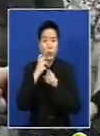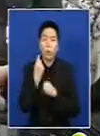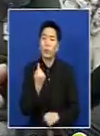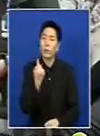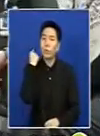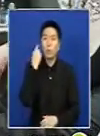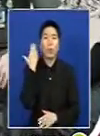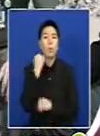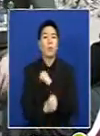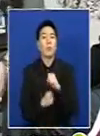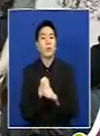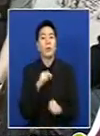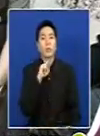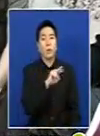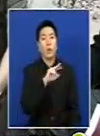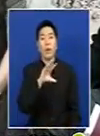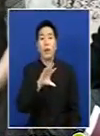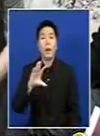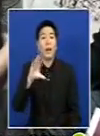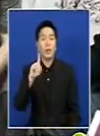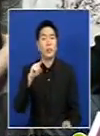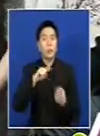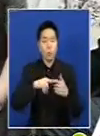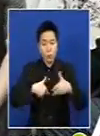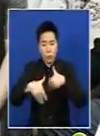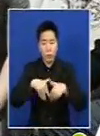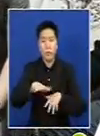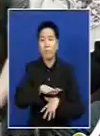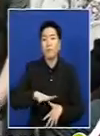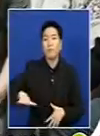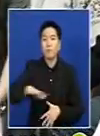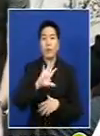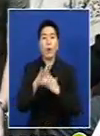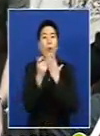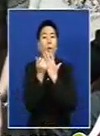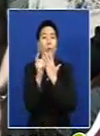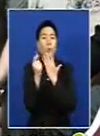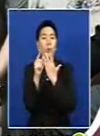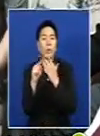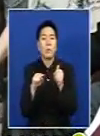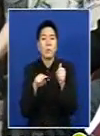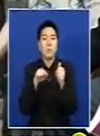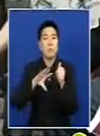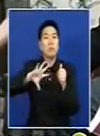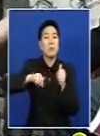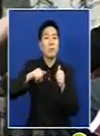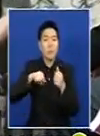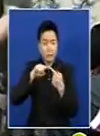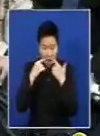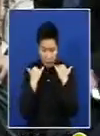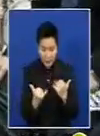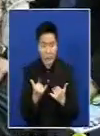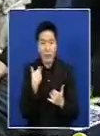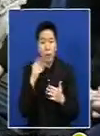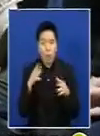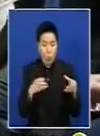กิดขึ้นตั้งแต่ปี2551ที่สวนสาธารณะหนองประจักษ์ศิลปาคมเขตเทศบาลนครอุดรธานีฝั่ง